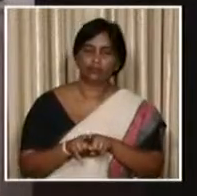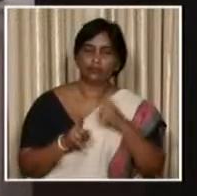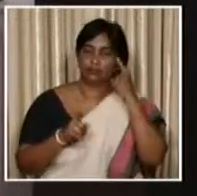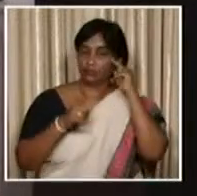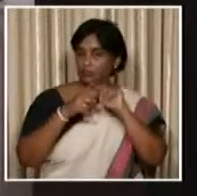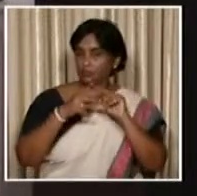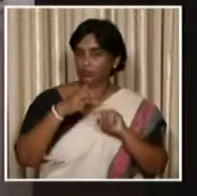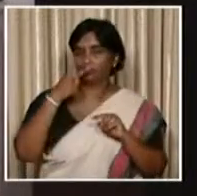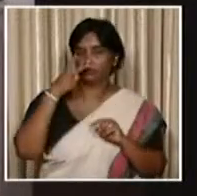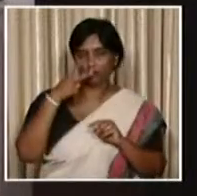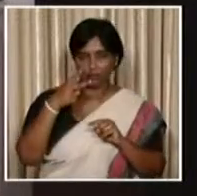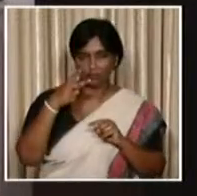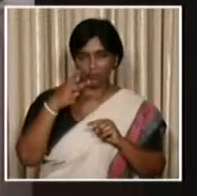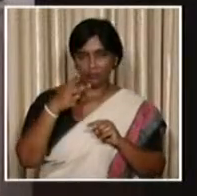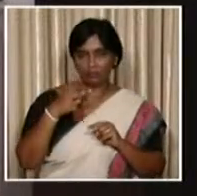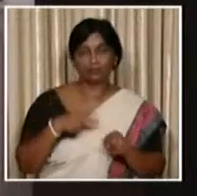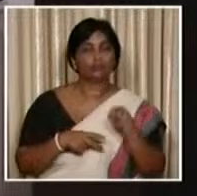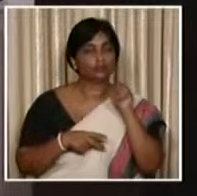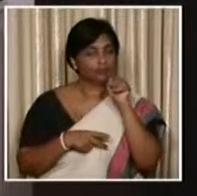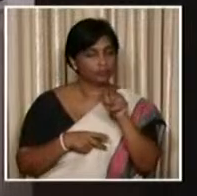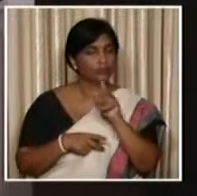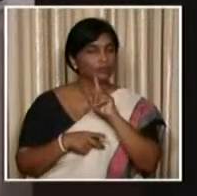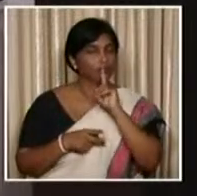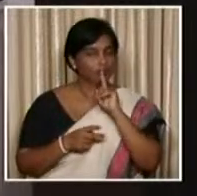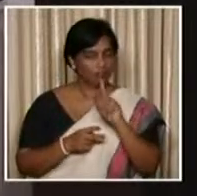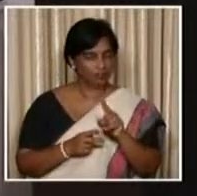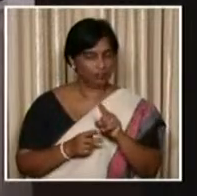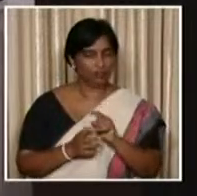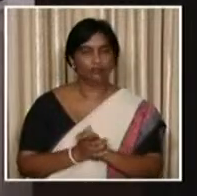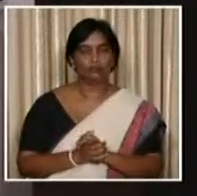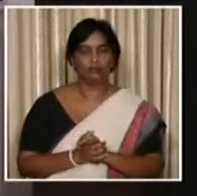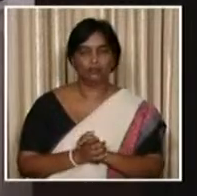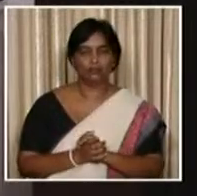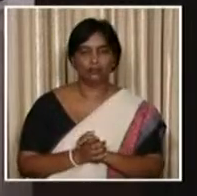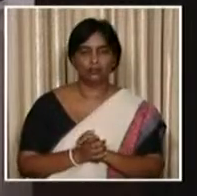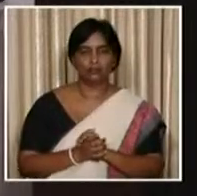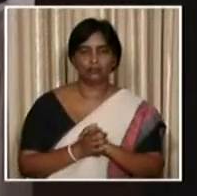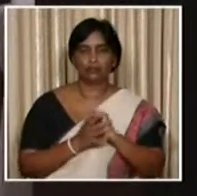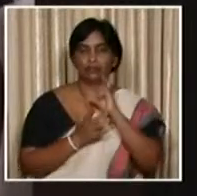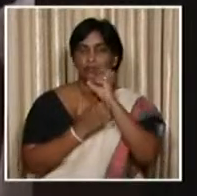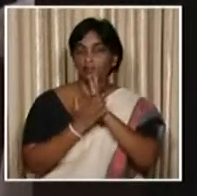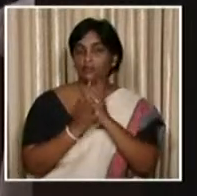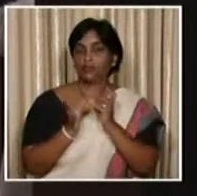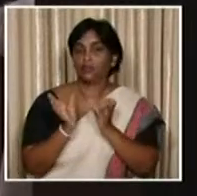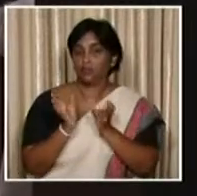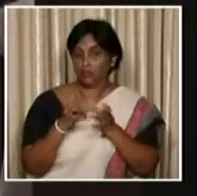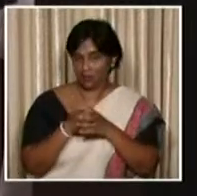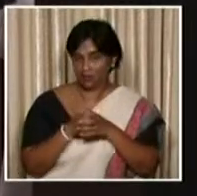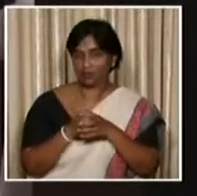දෙකක්. ඔබතුමා සඳහන් කරා කොන්ස්ටිටියුෂනල් කවුන්සිල් එක ගැන.